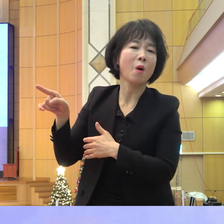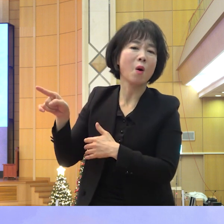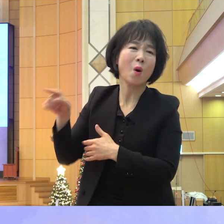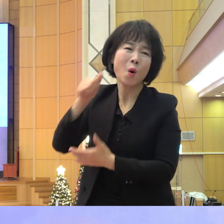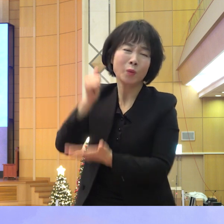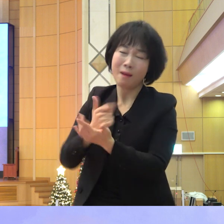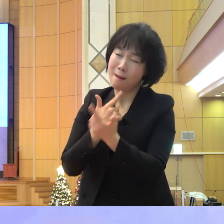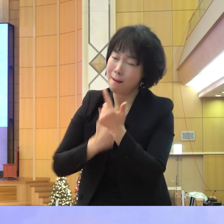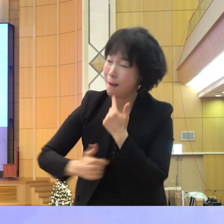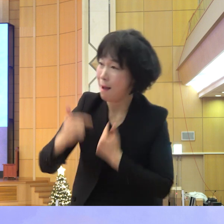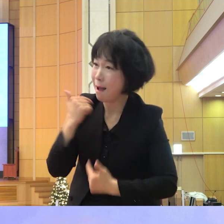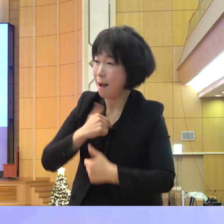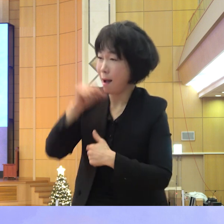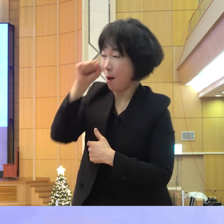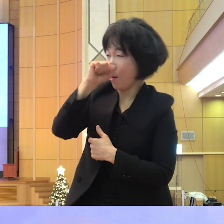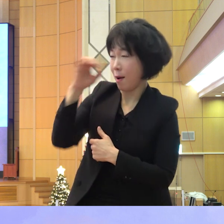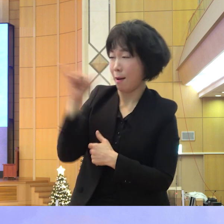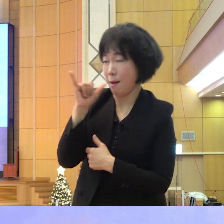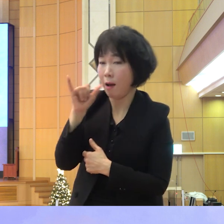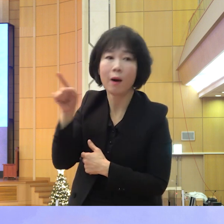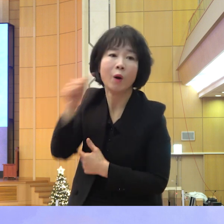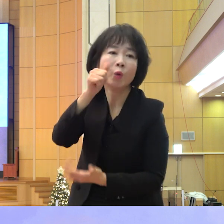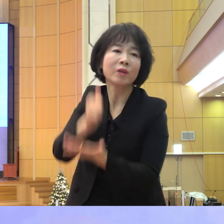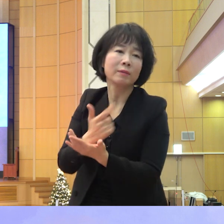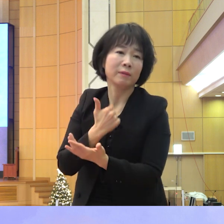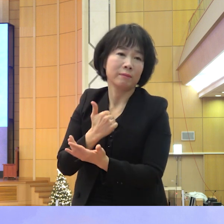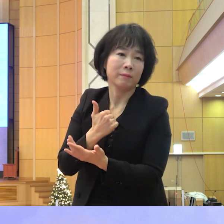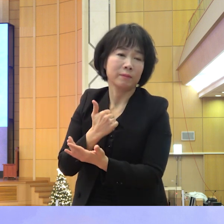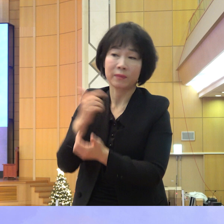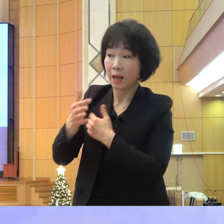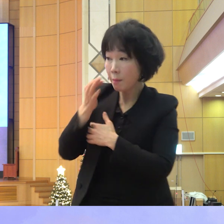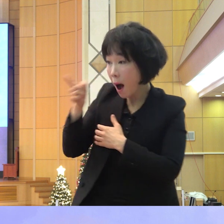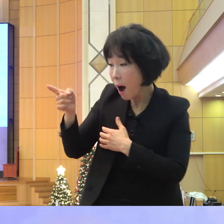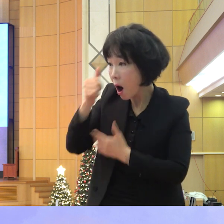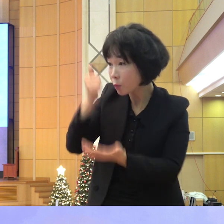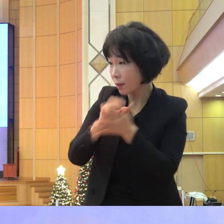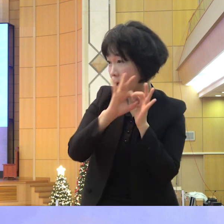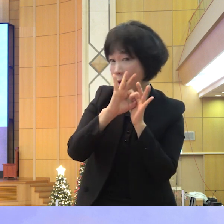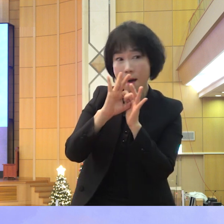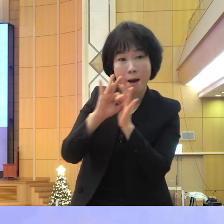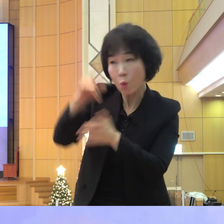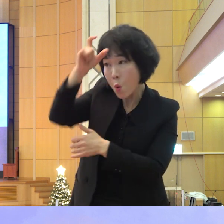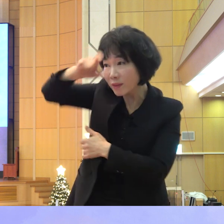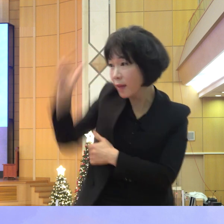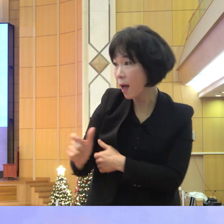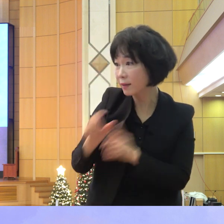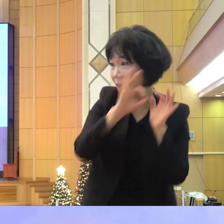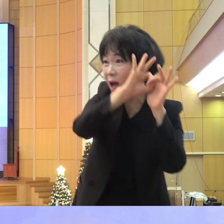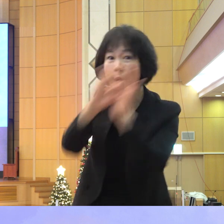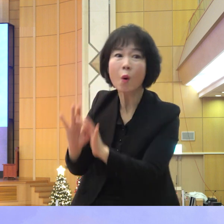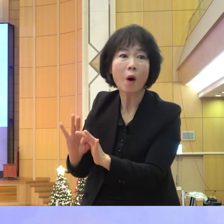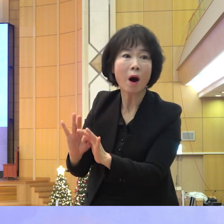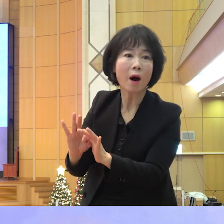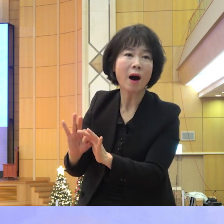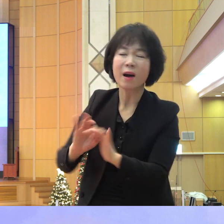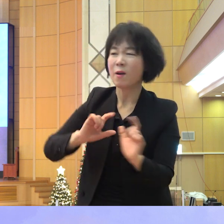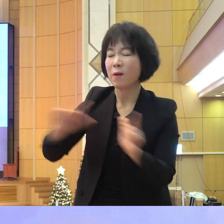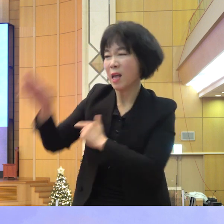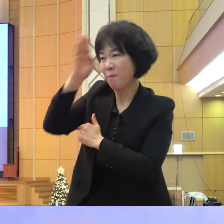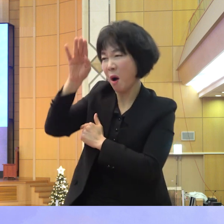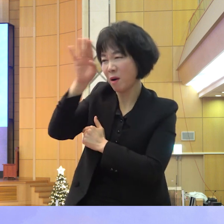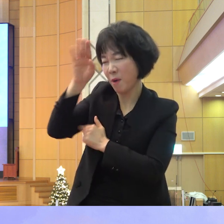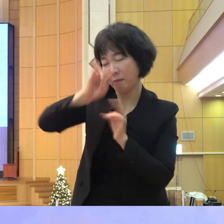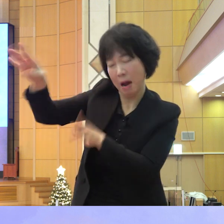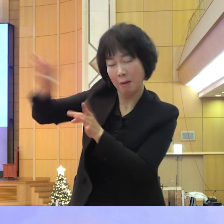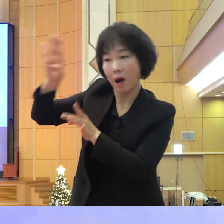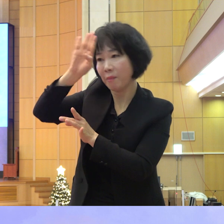아주 죄 짓는 사람이었기 때문에 하나님이 그 죄값으로 정말 5만 가지 병을 다